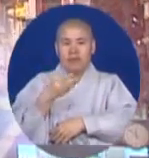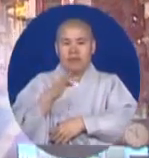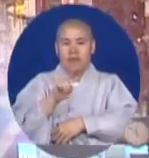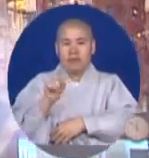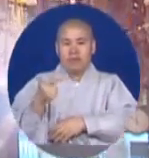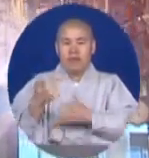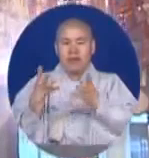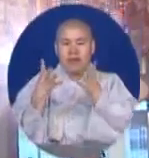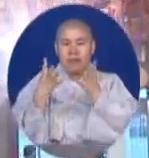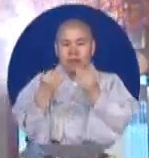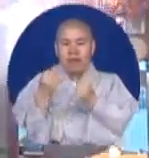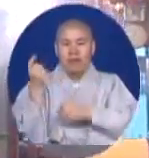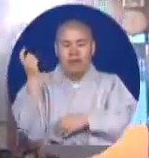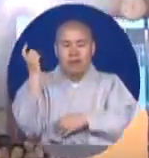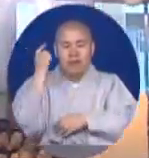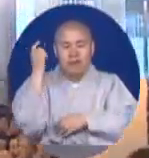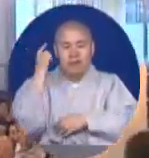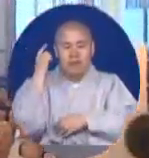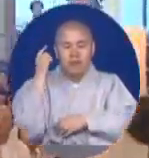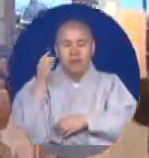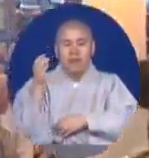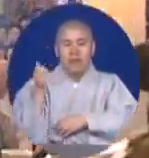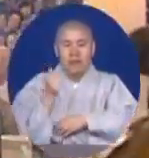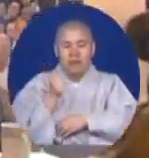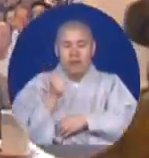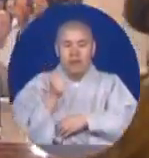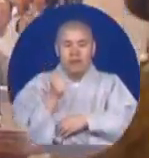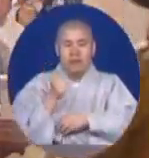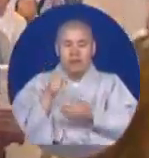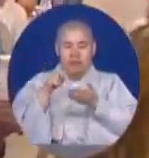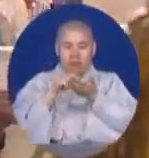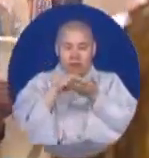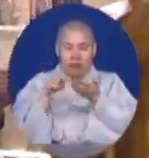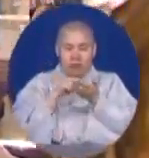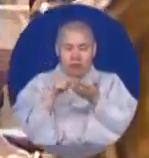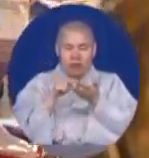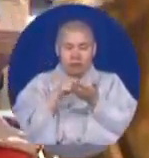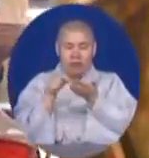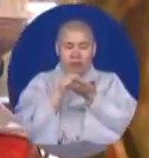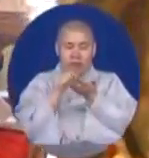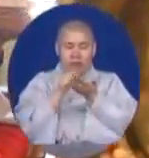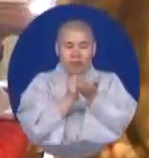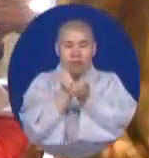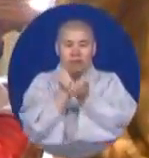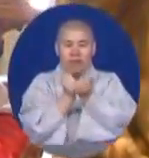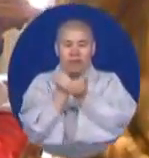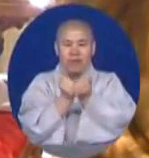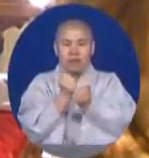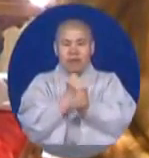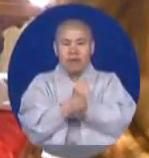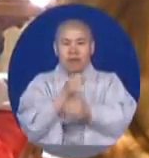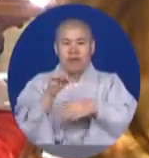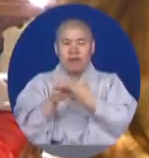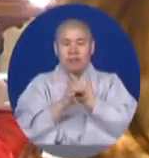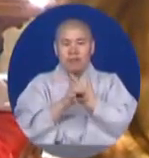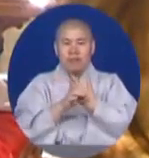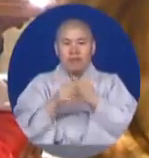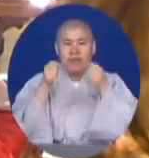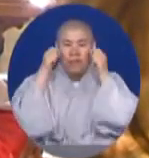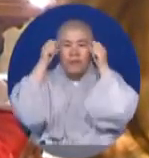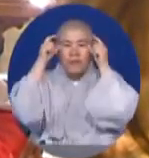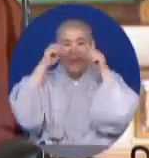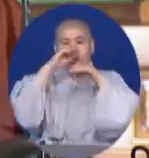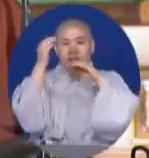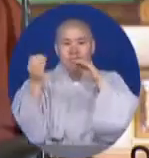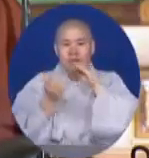많이 들어서 수지하고 독송하고 서사하고 해설하는 것은 열반을 얻게 한다.